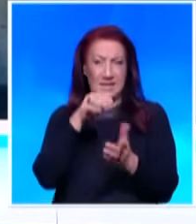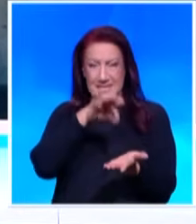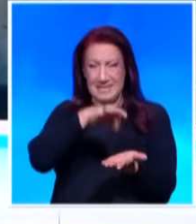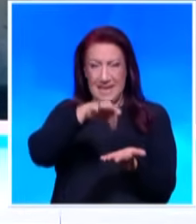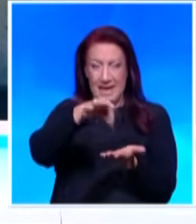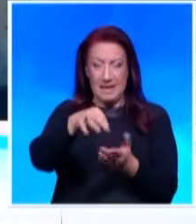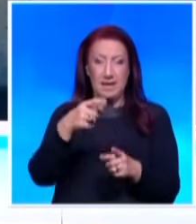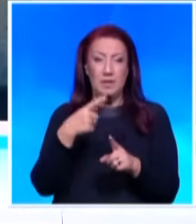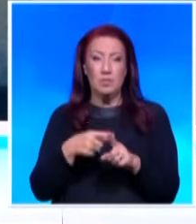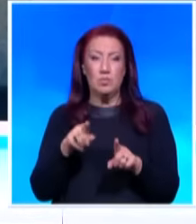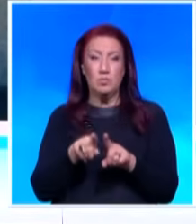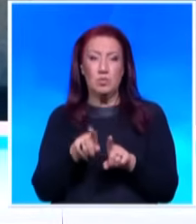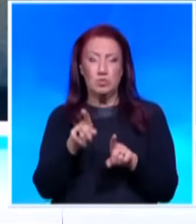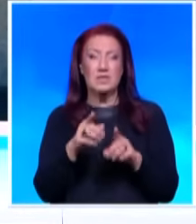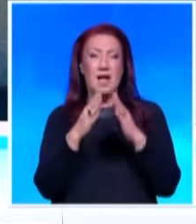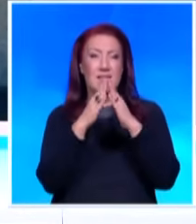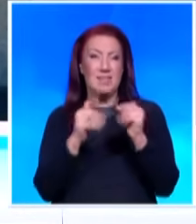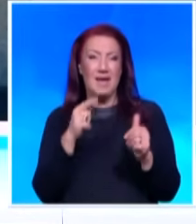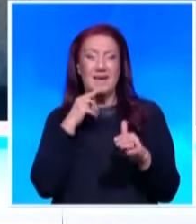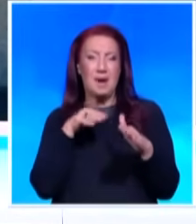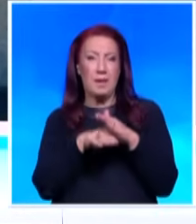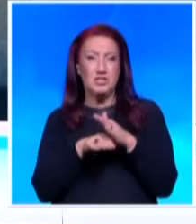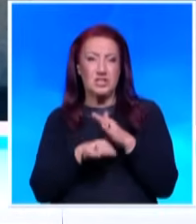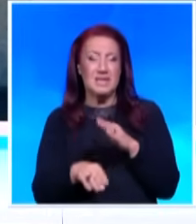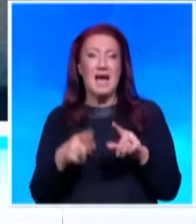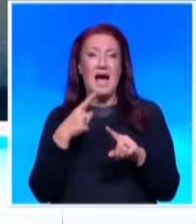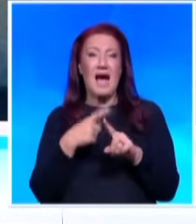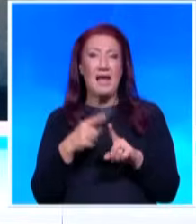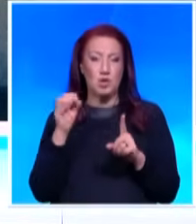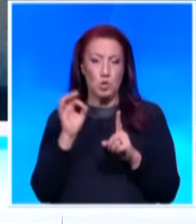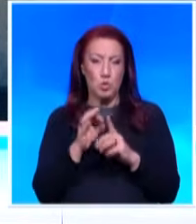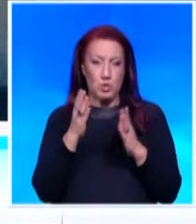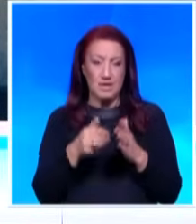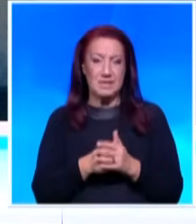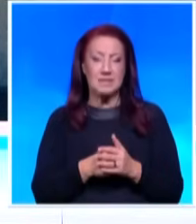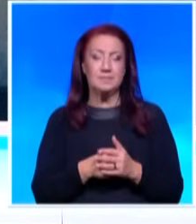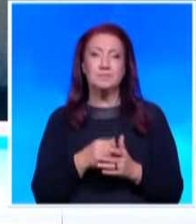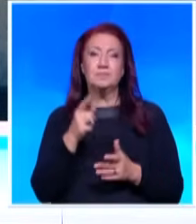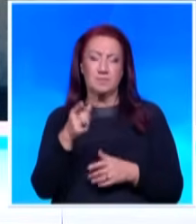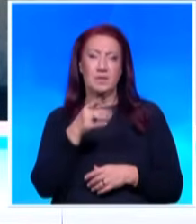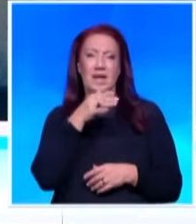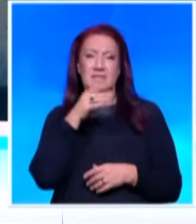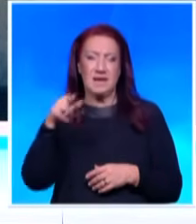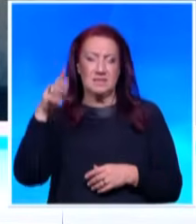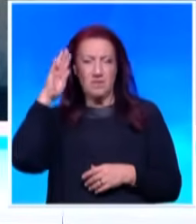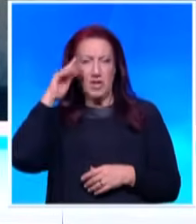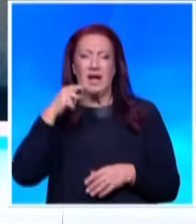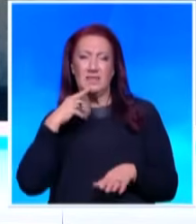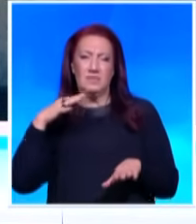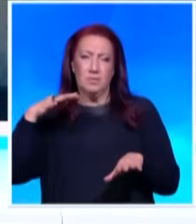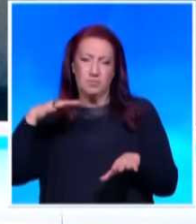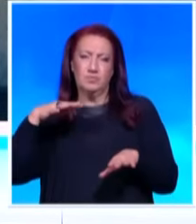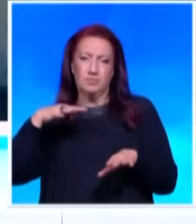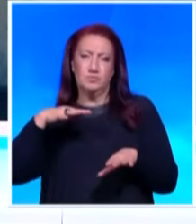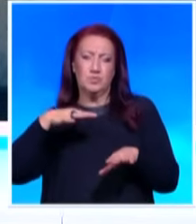лагер Хан Юнис в южната част на ивицата. Израелското командване обяви, че напредва бавно към град